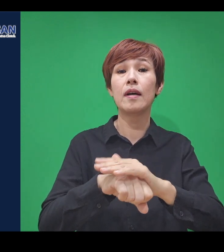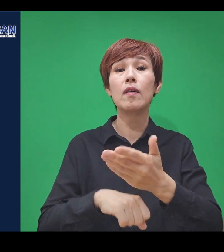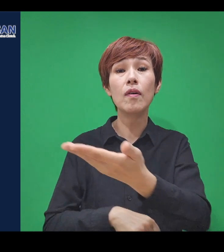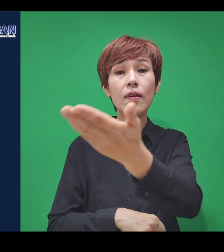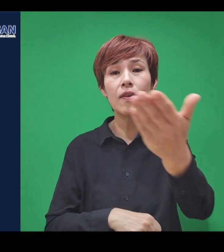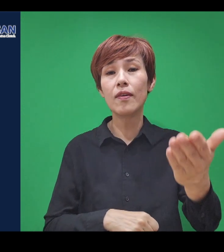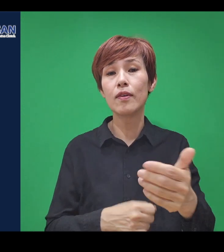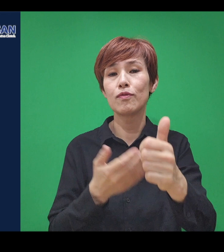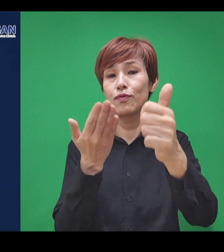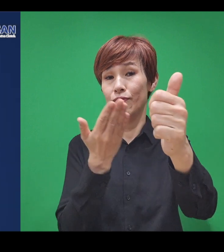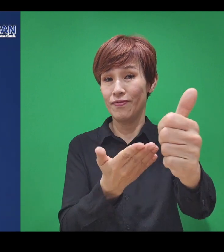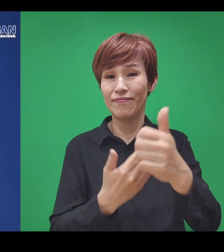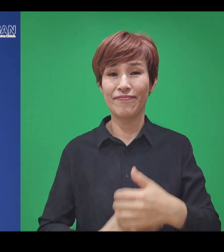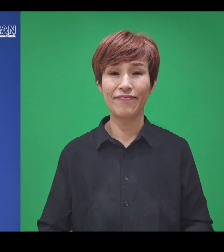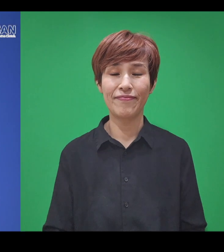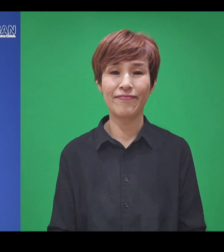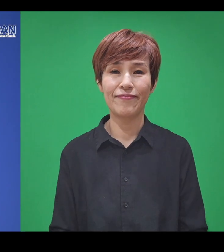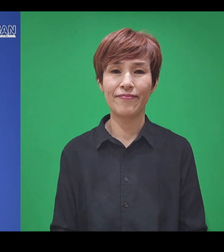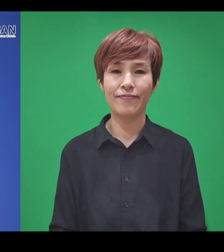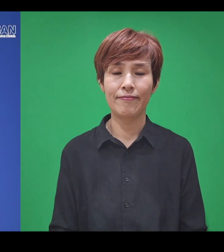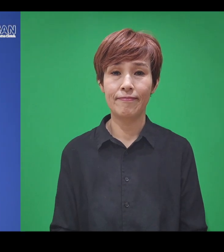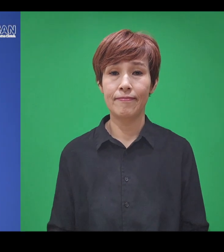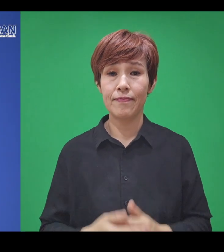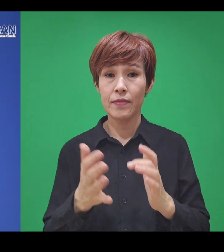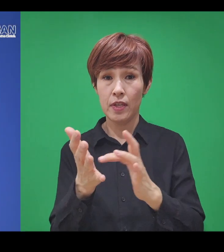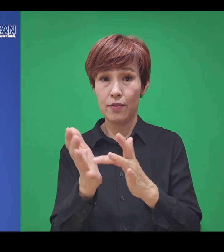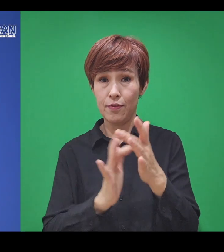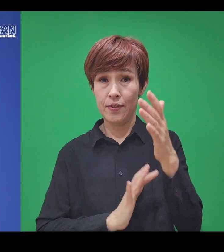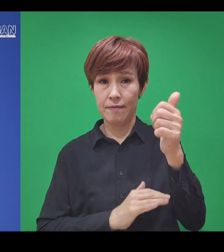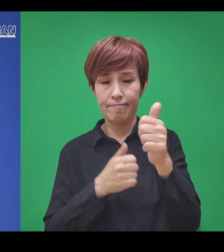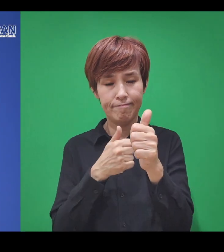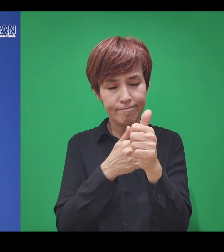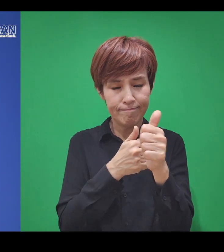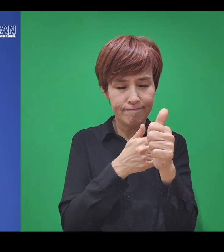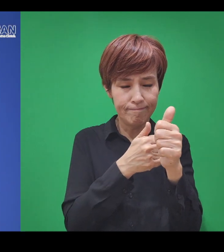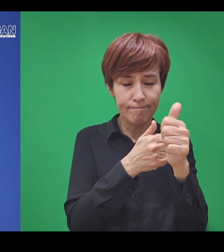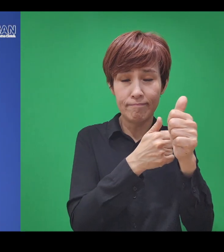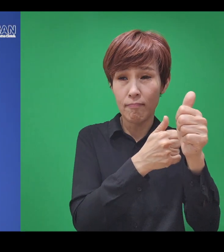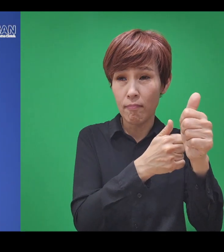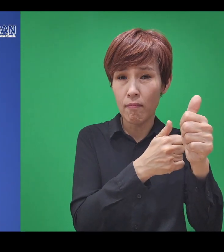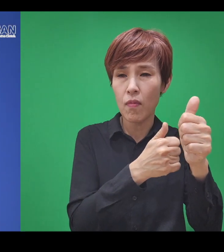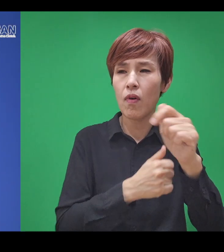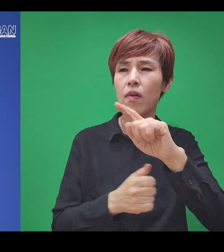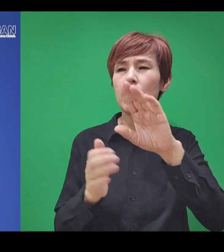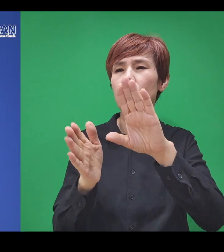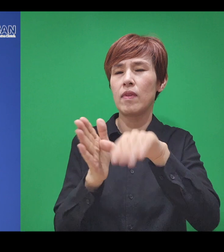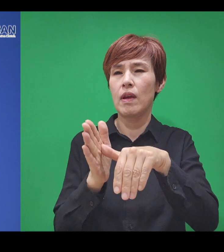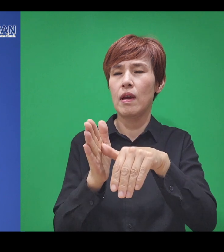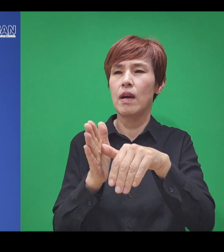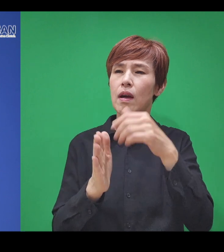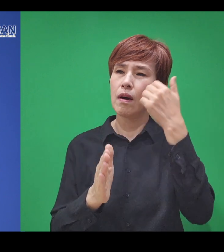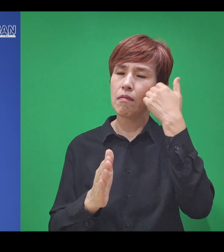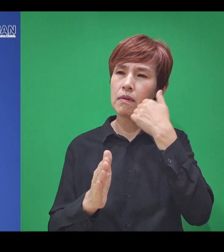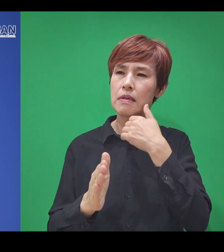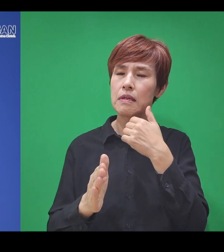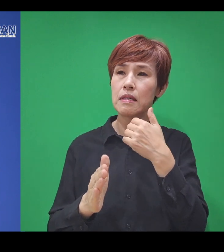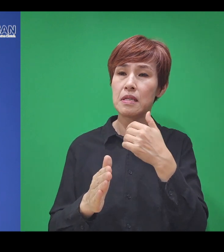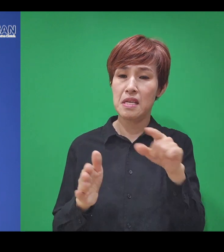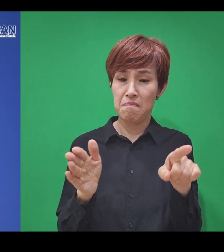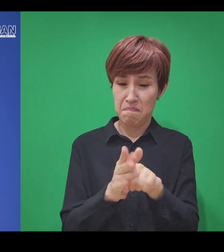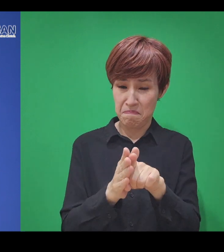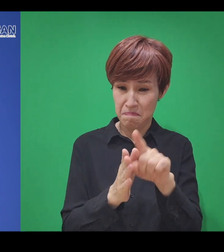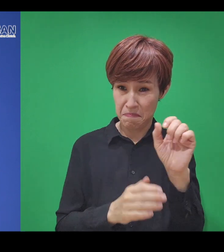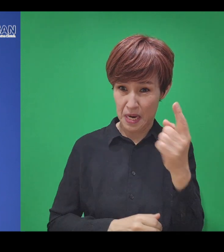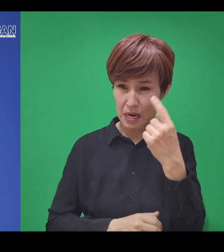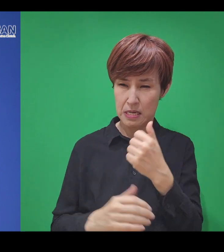너희에게 주리라. 예수님을 잘 따르다 보면 총독 앞에 설 날이 올 수 있습니다.